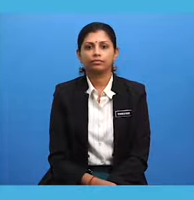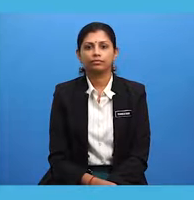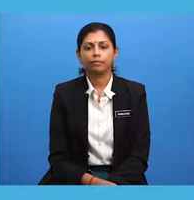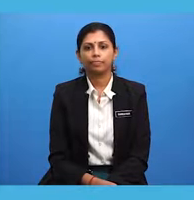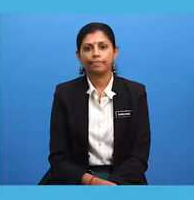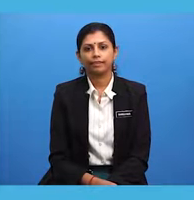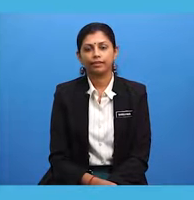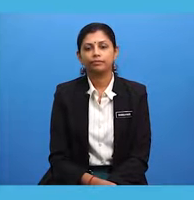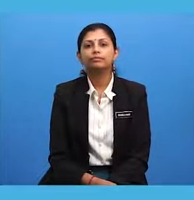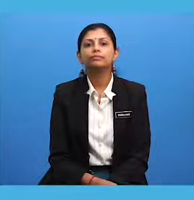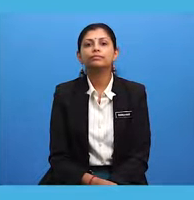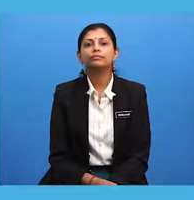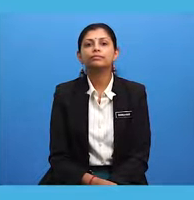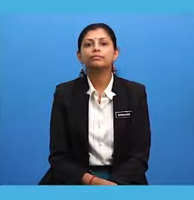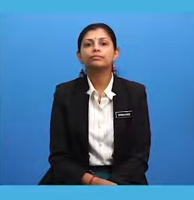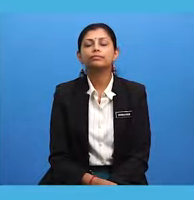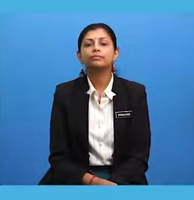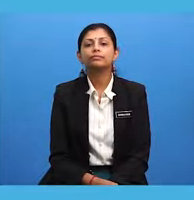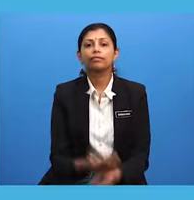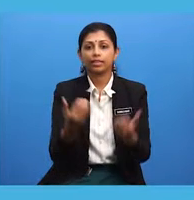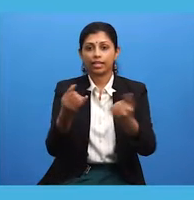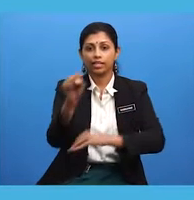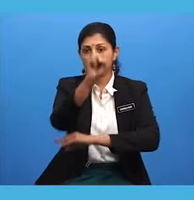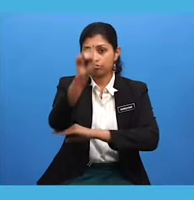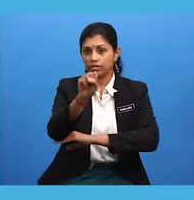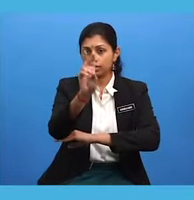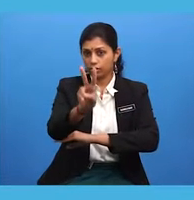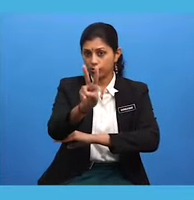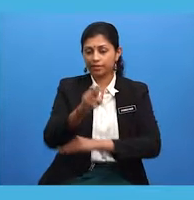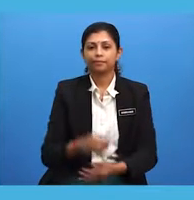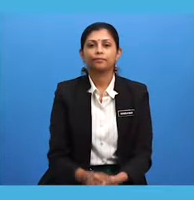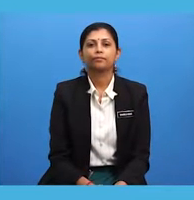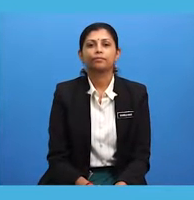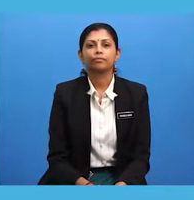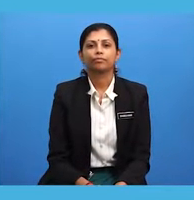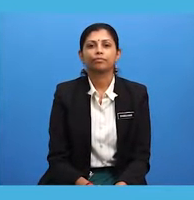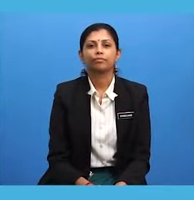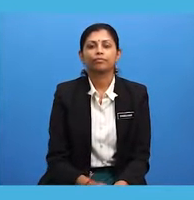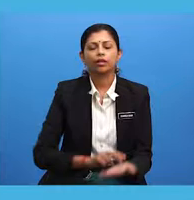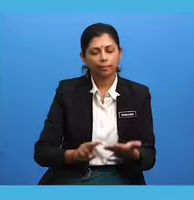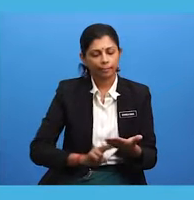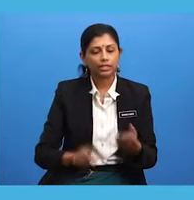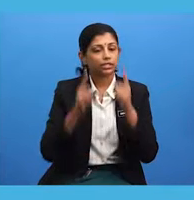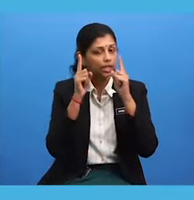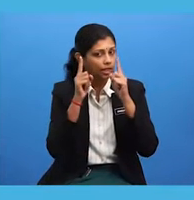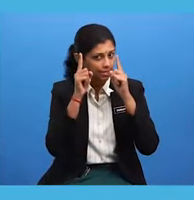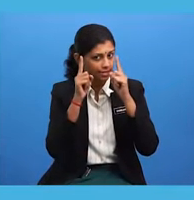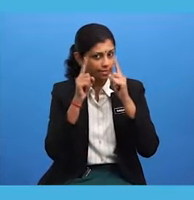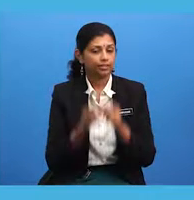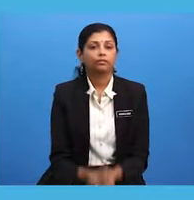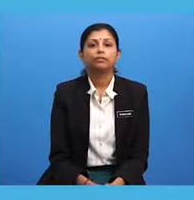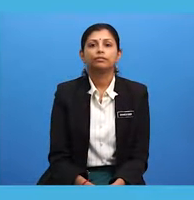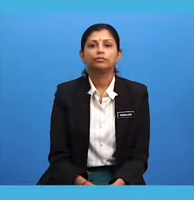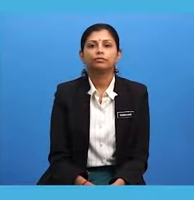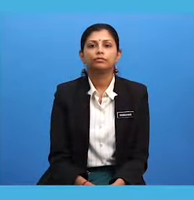pelutinan. Mari kita tengok soalan yang kedua. Rajah 1 menunjukkan